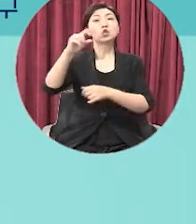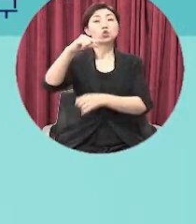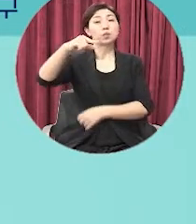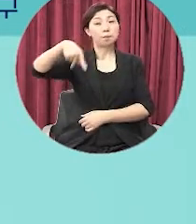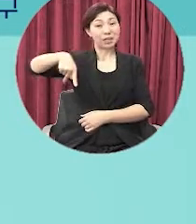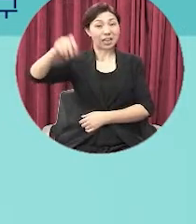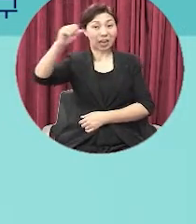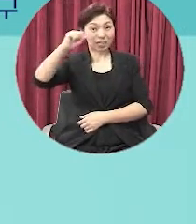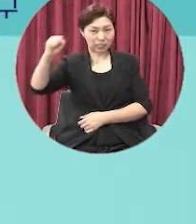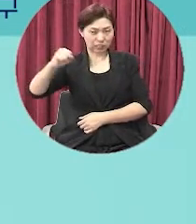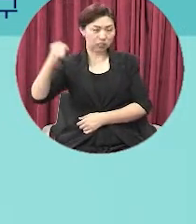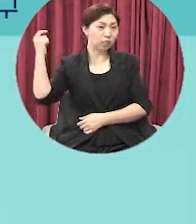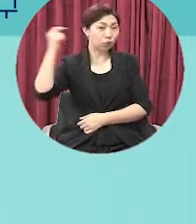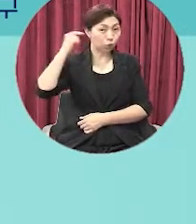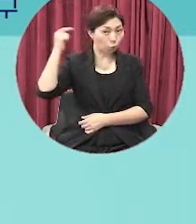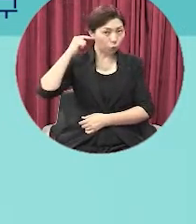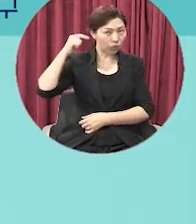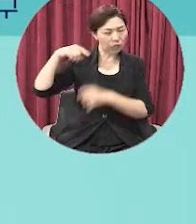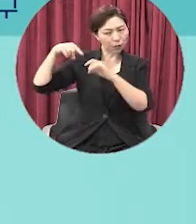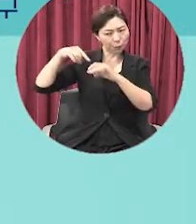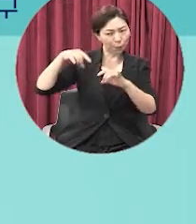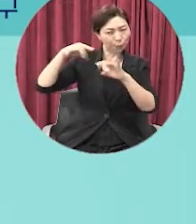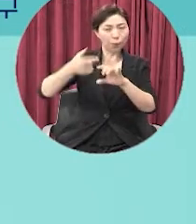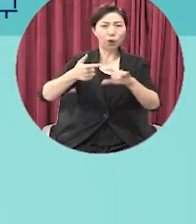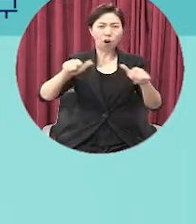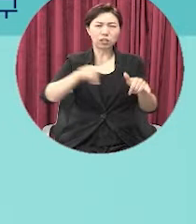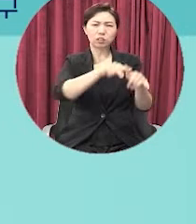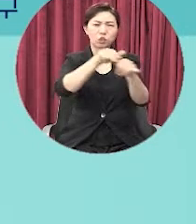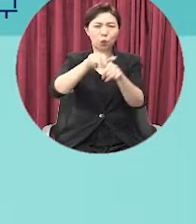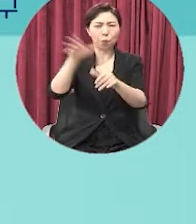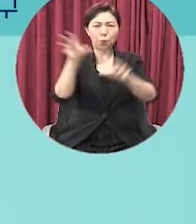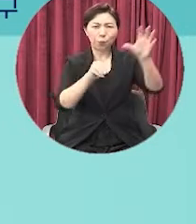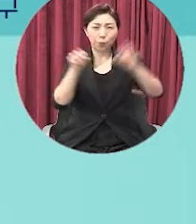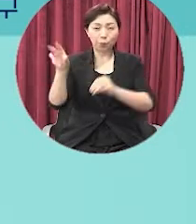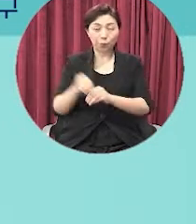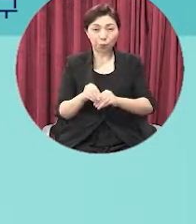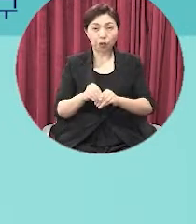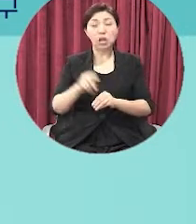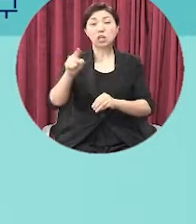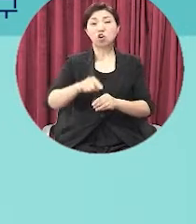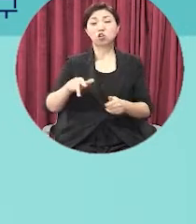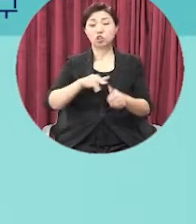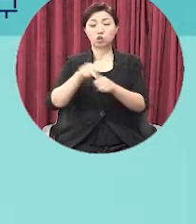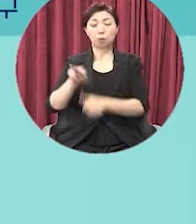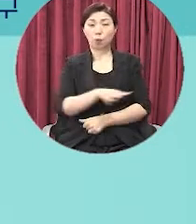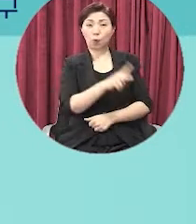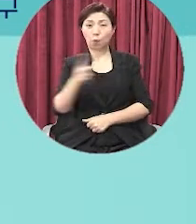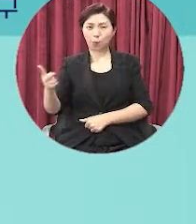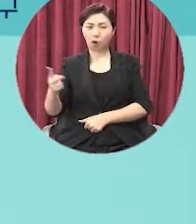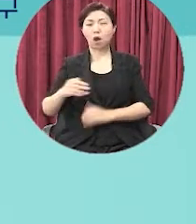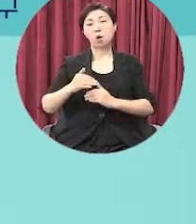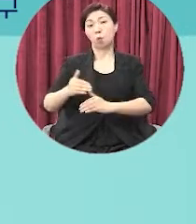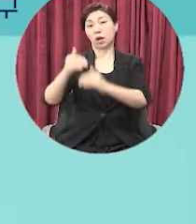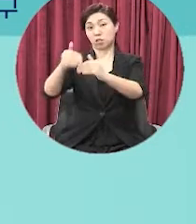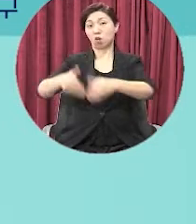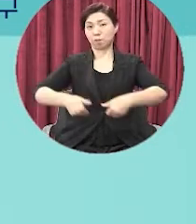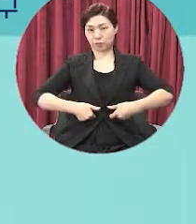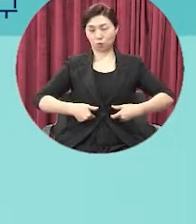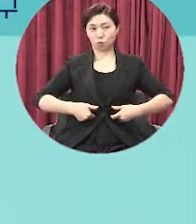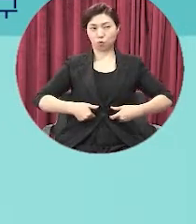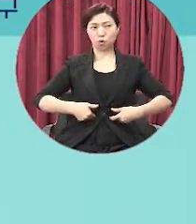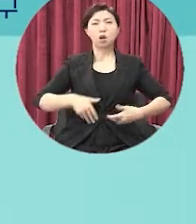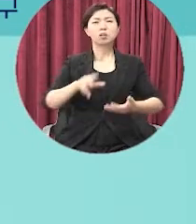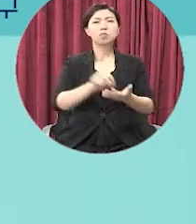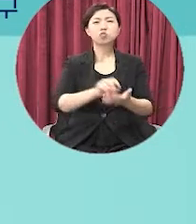아머 소리 아 항상 이런 것들이 되겠죠 뭐 이런 것들을 변화는 과정에 곡의 문제는 이 오른쪽에 있는 우리가 보통